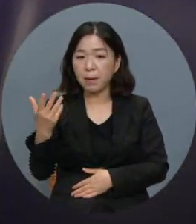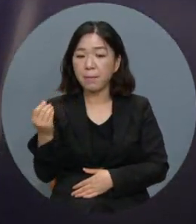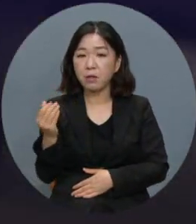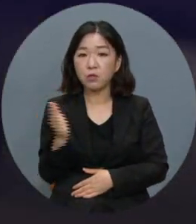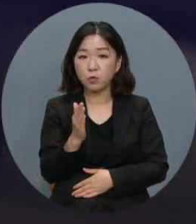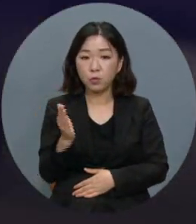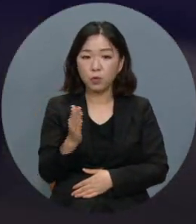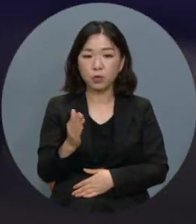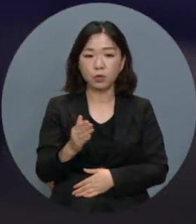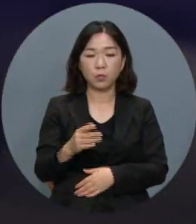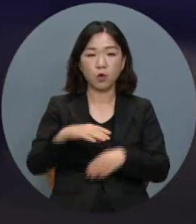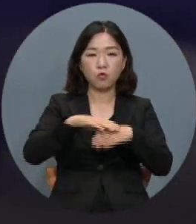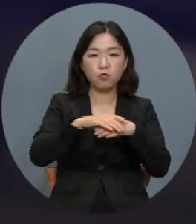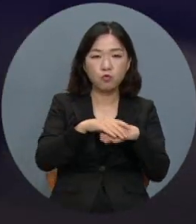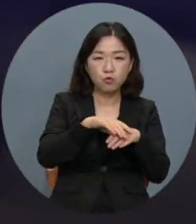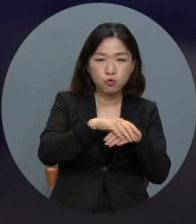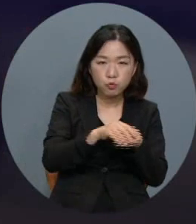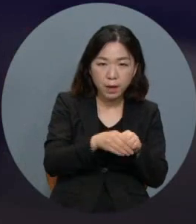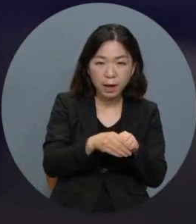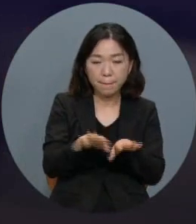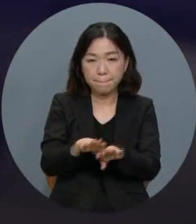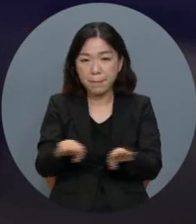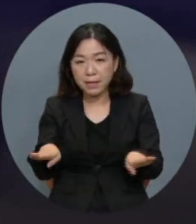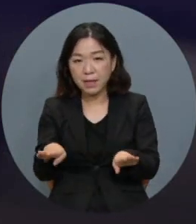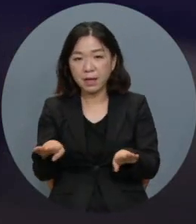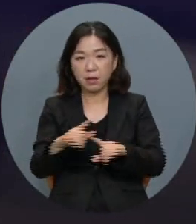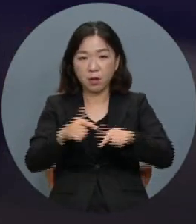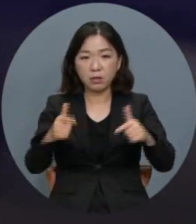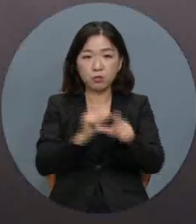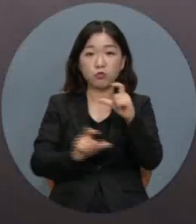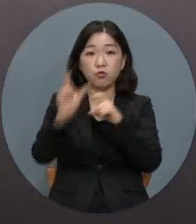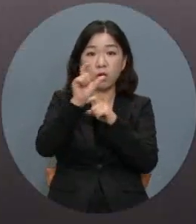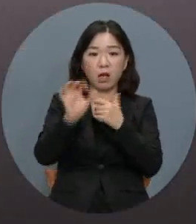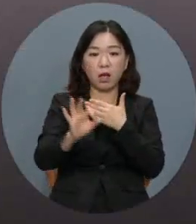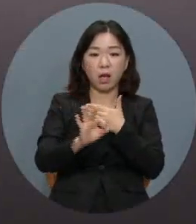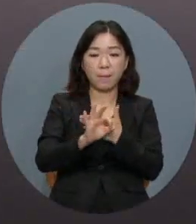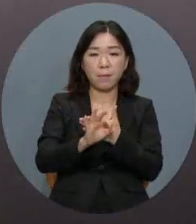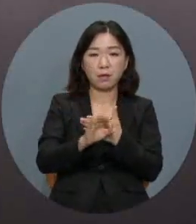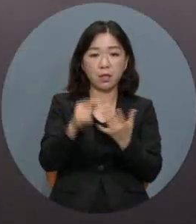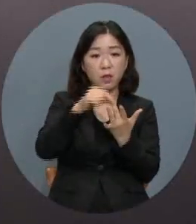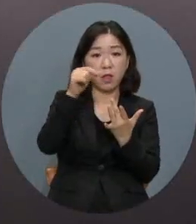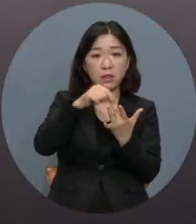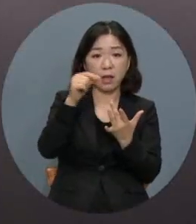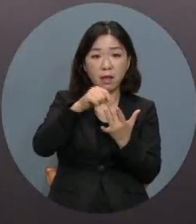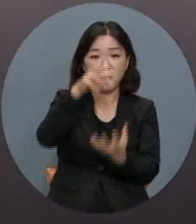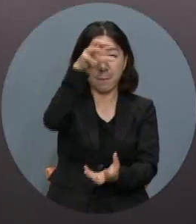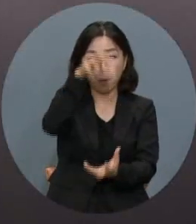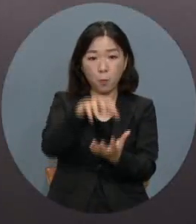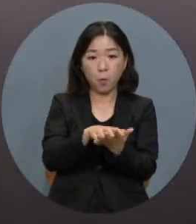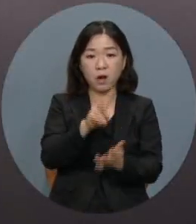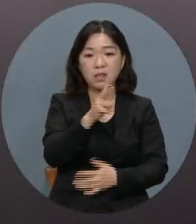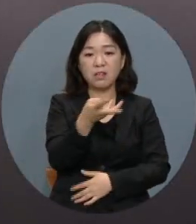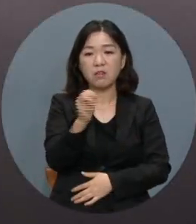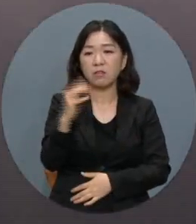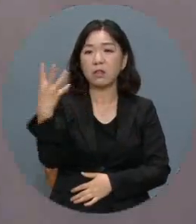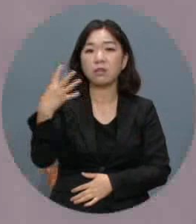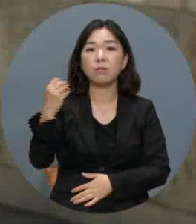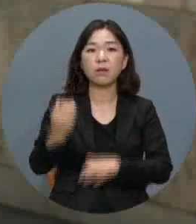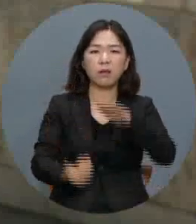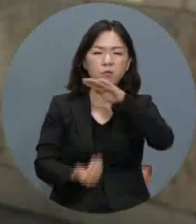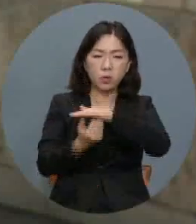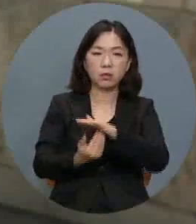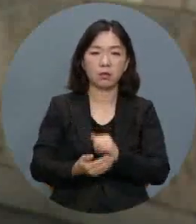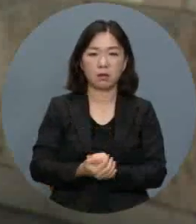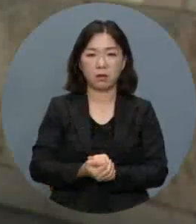주방이나 바닥 마감 인테리어를 추가하면 옵션 가격만 최대 2억 4000만 원에 이릅니다